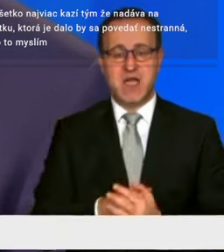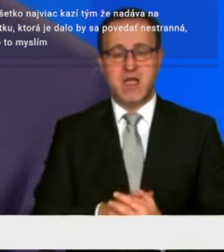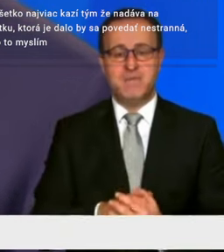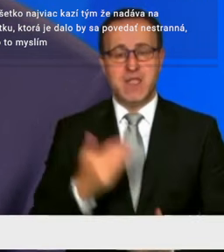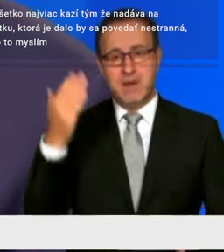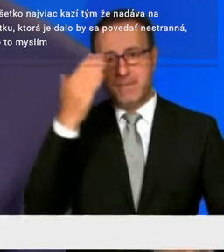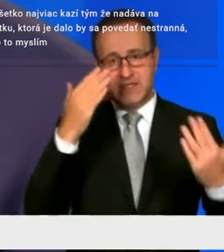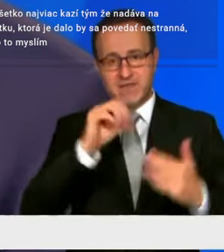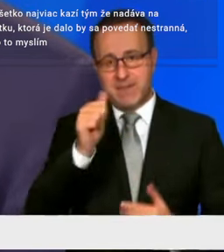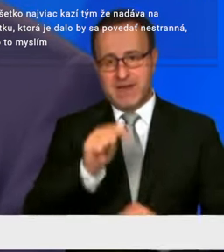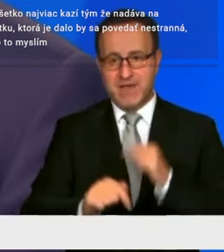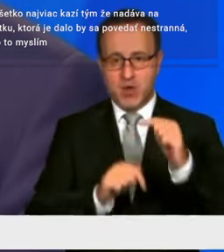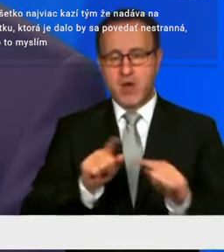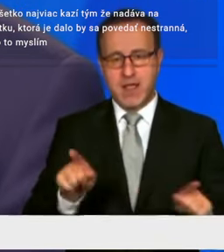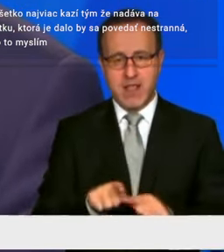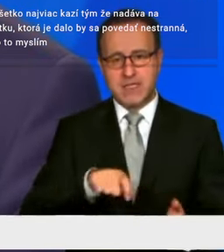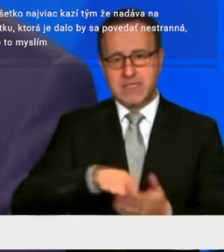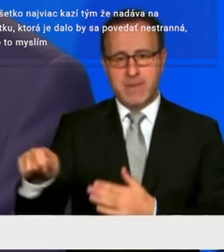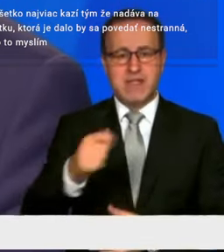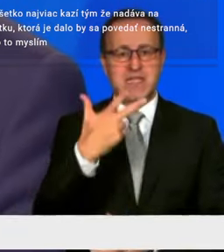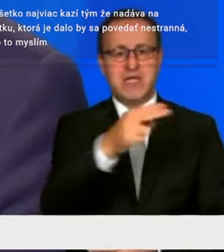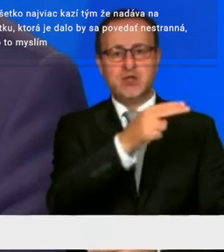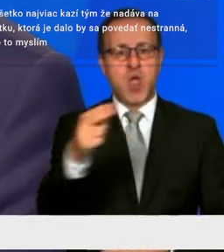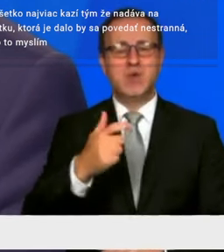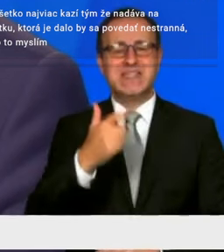vlády bolo okamžité vyplatenie 300